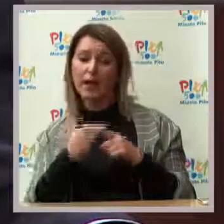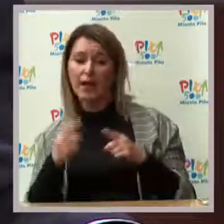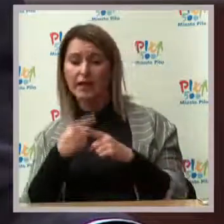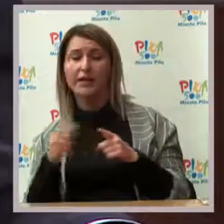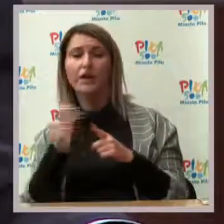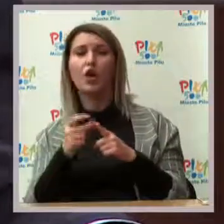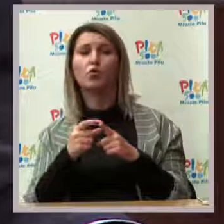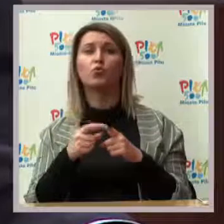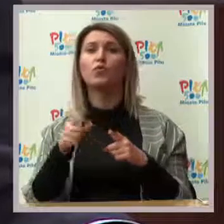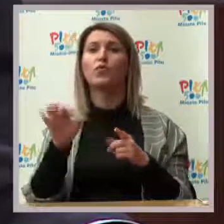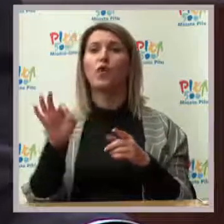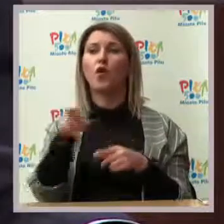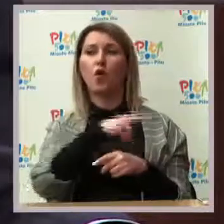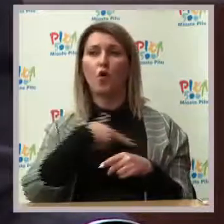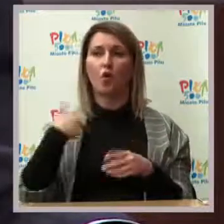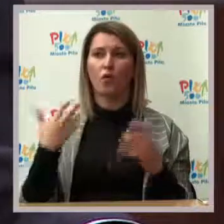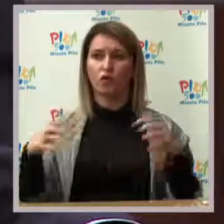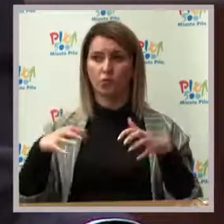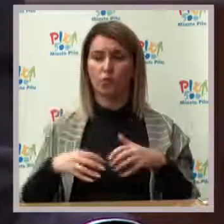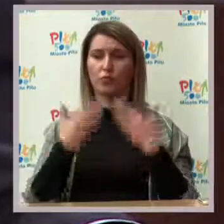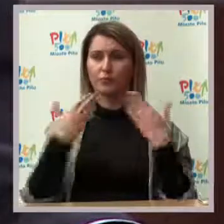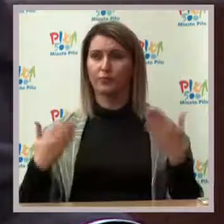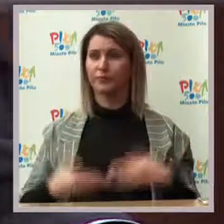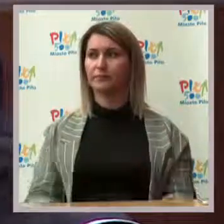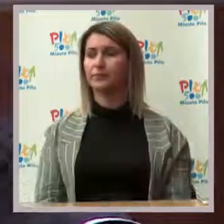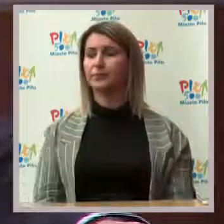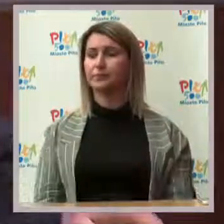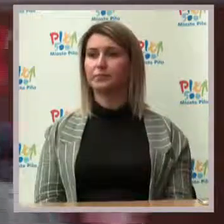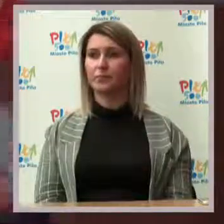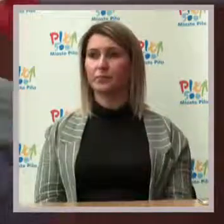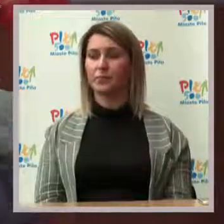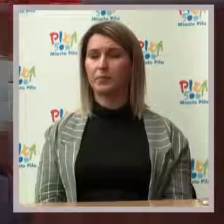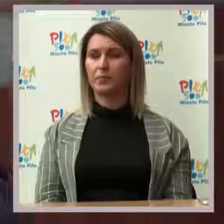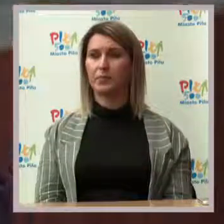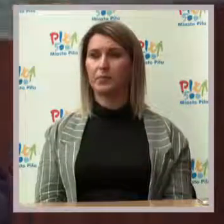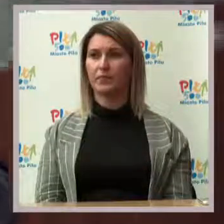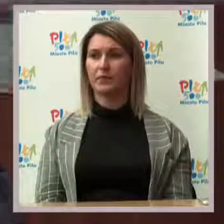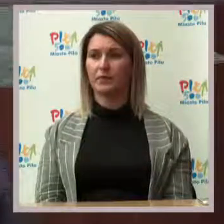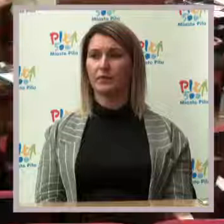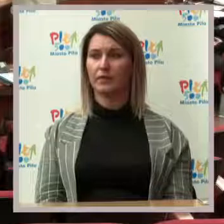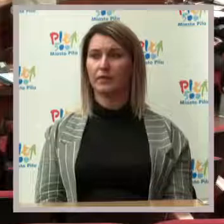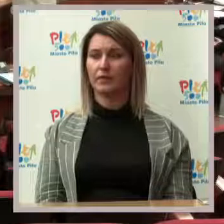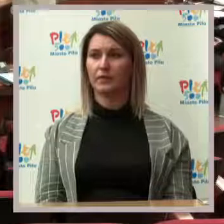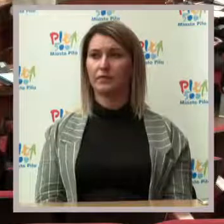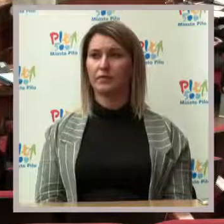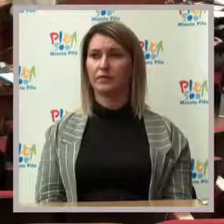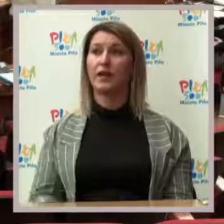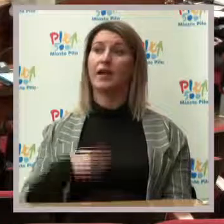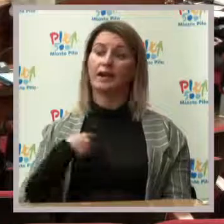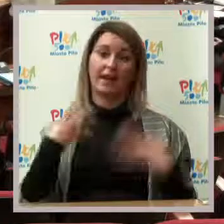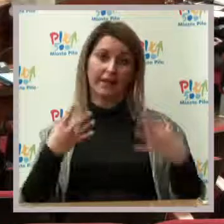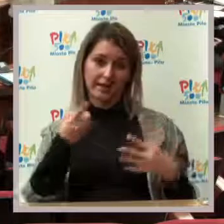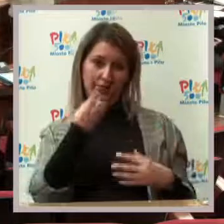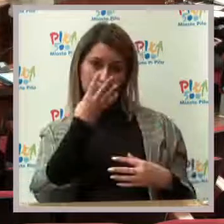kilka faktów z życia naszego klubu. Ja tymczasem pragnę tą skromną